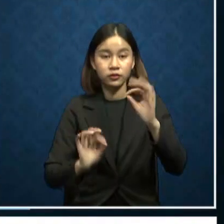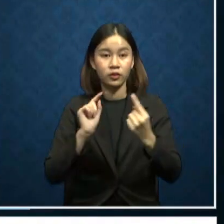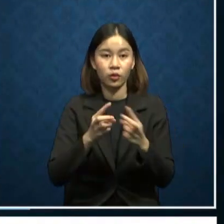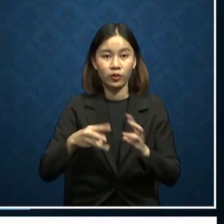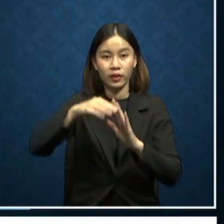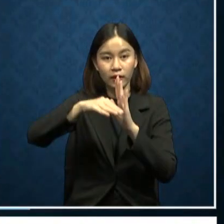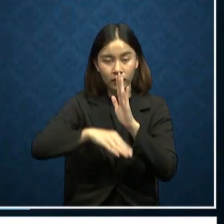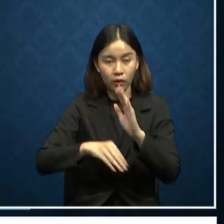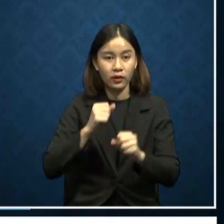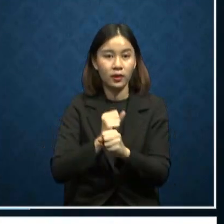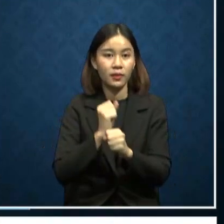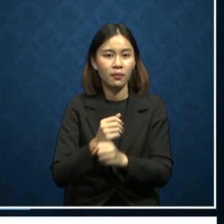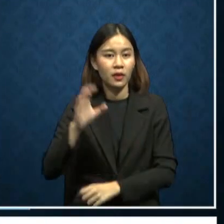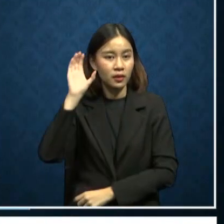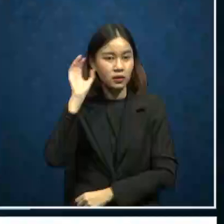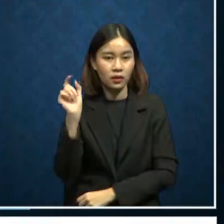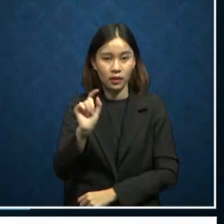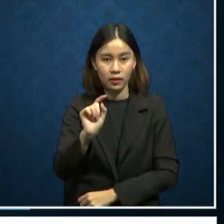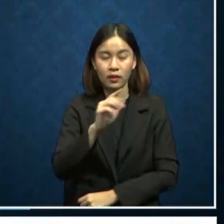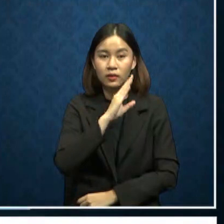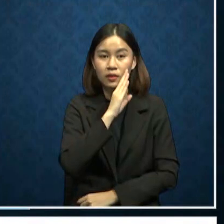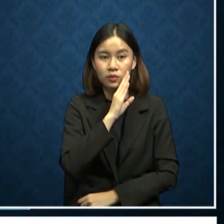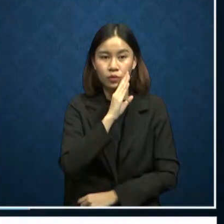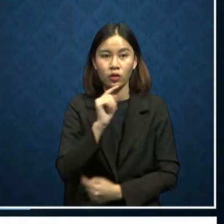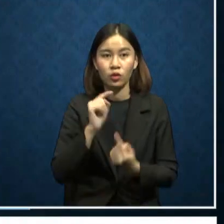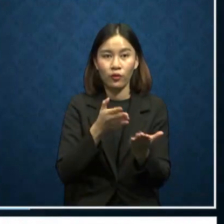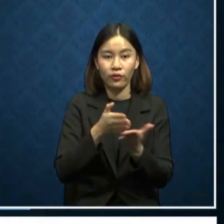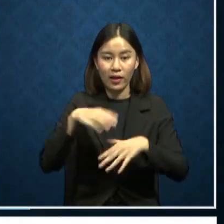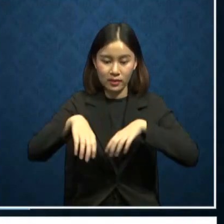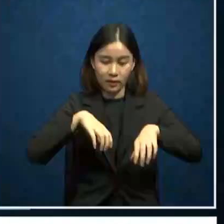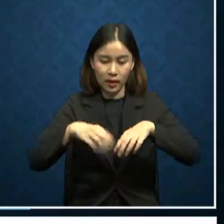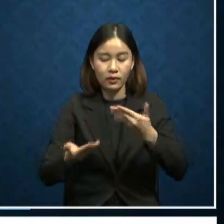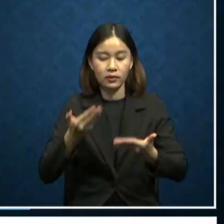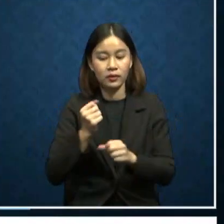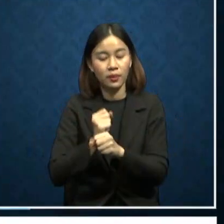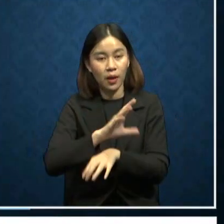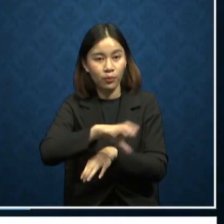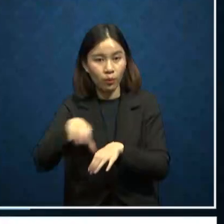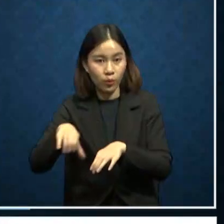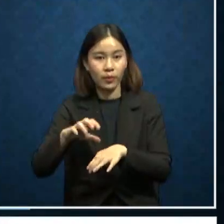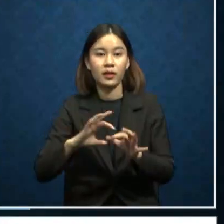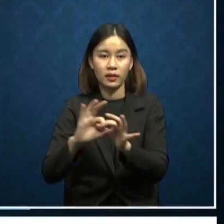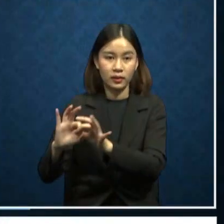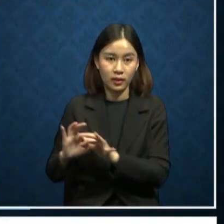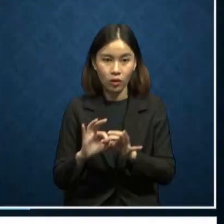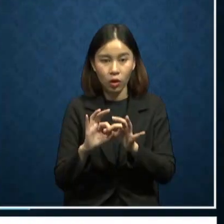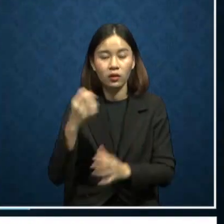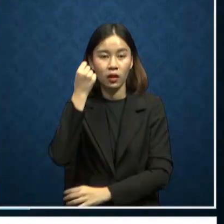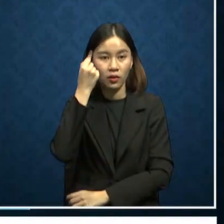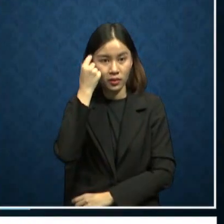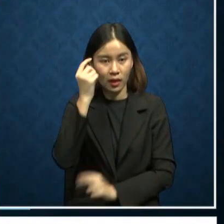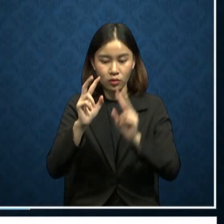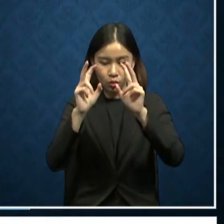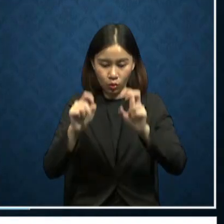ทางในการดำเนินการซึ่งเชื่อมั่นว่าเมื่อทางฝ่ายบริหารหรือหน่วยงานที่เกี่ยวข้องนะครับเข้าใจในประเด็น